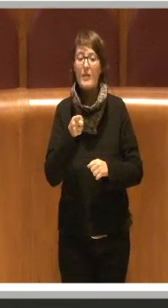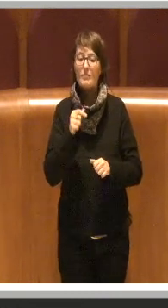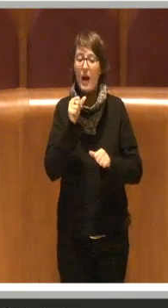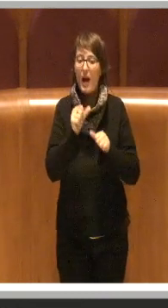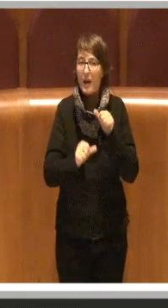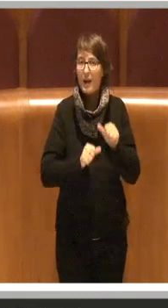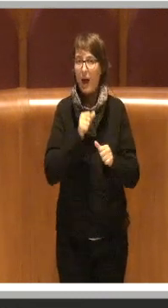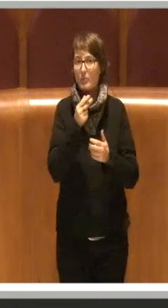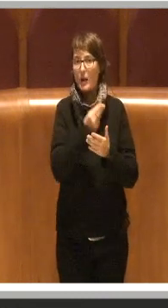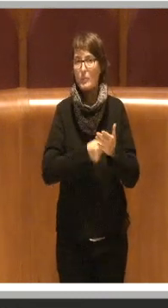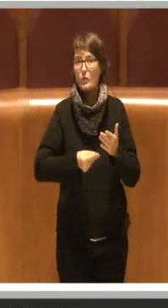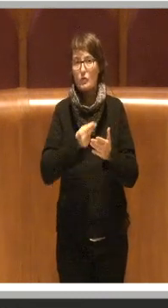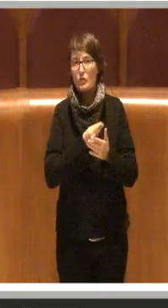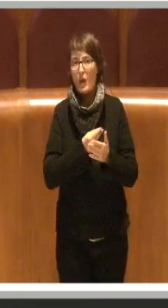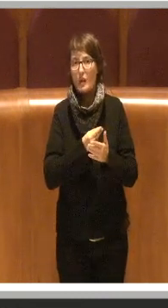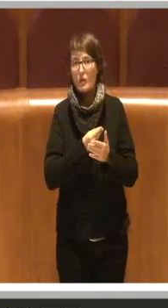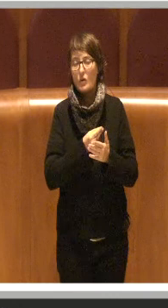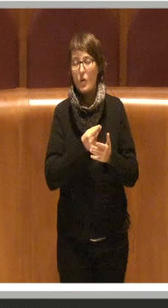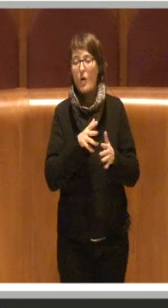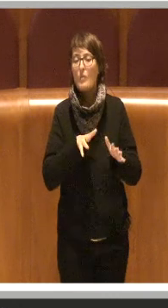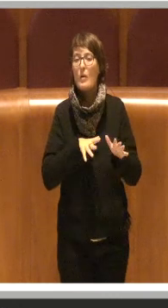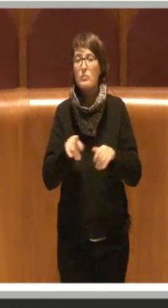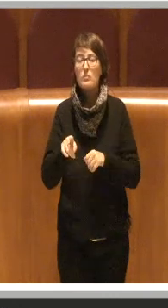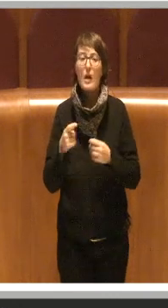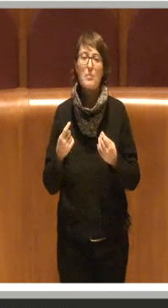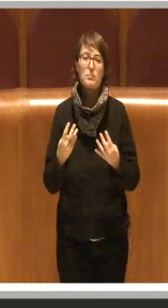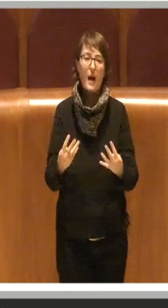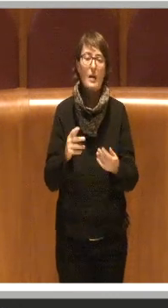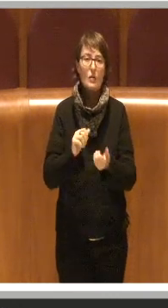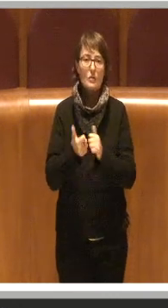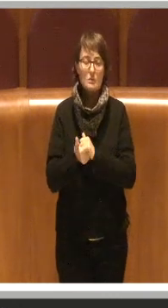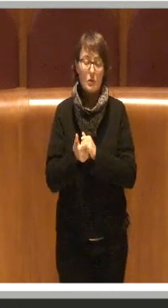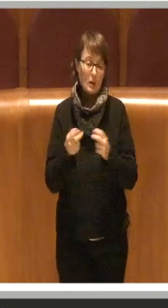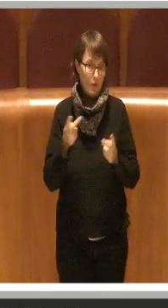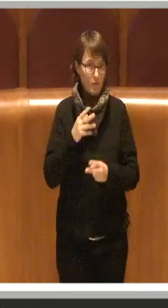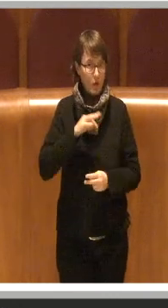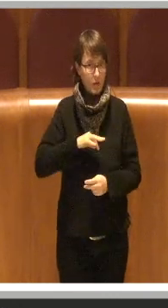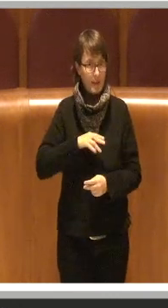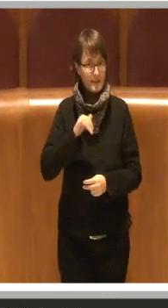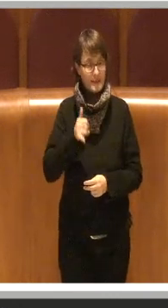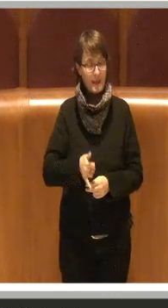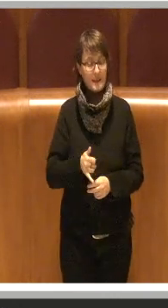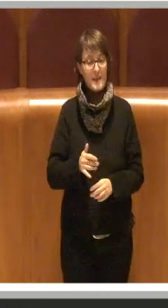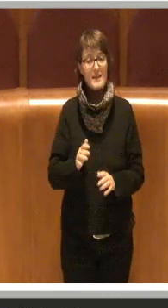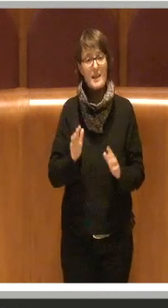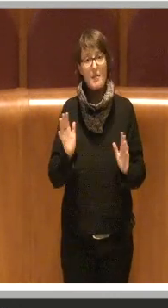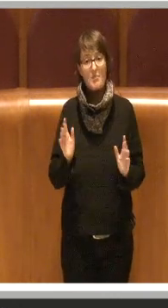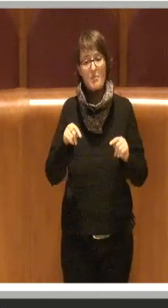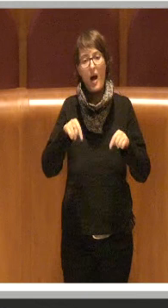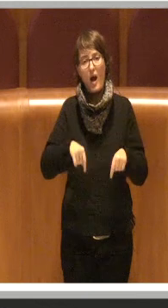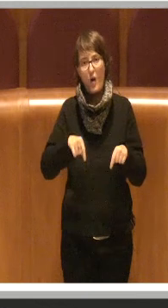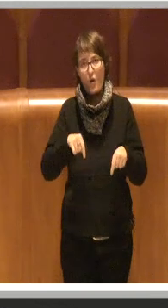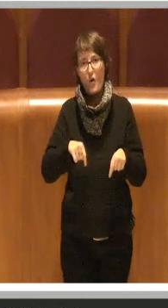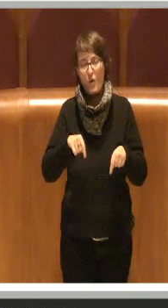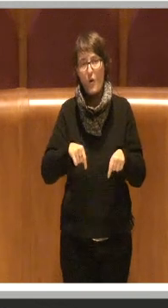parco sportivo, sicuramente interessante, ma che ha senso secondo noi appunto, come ora si va a dire, in